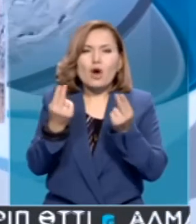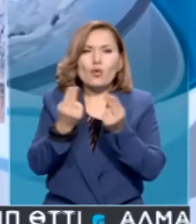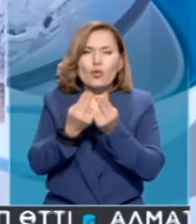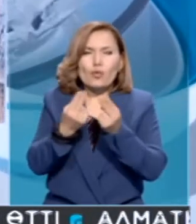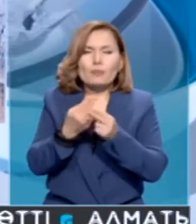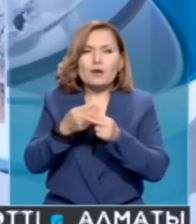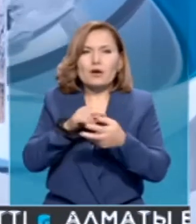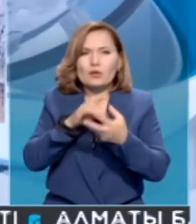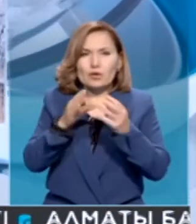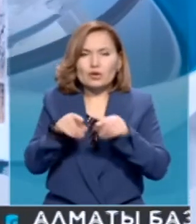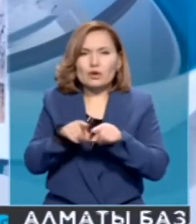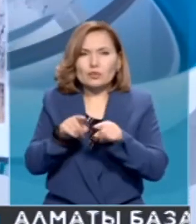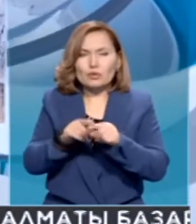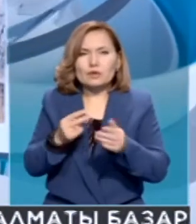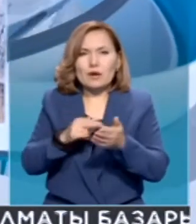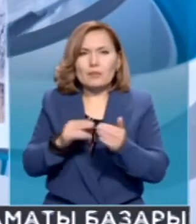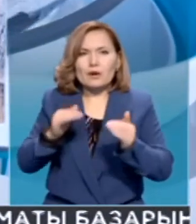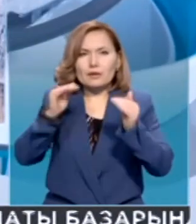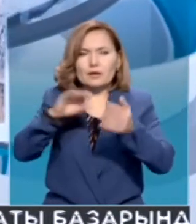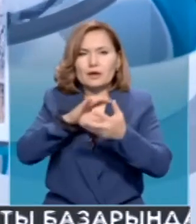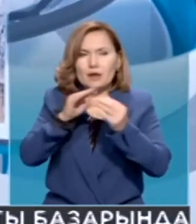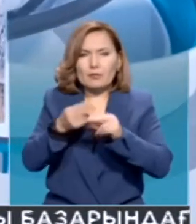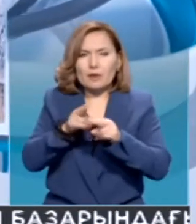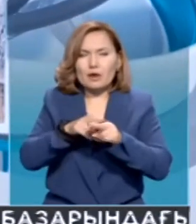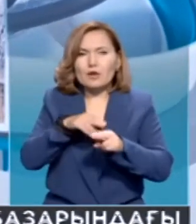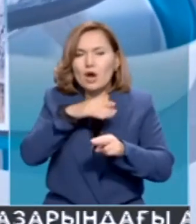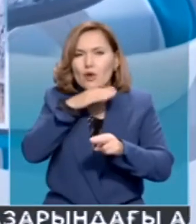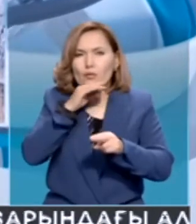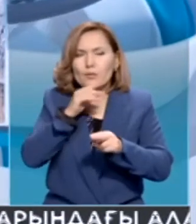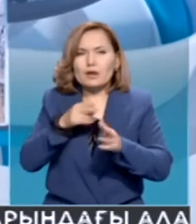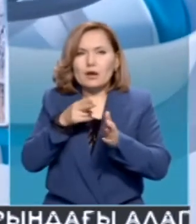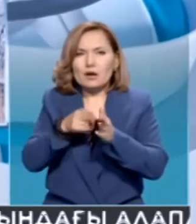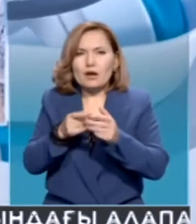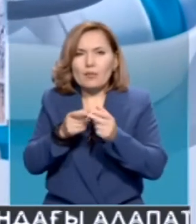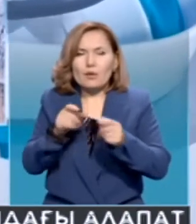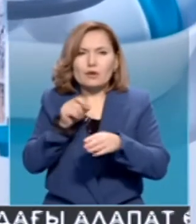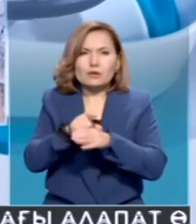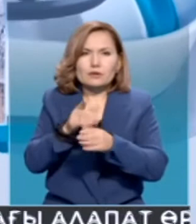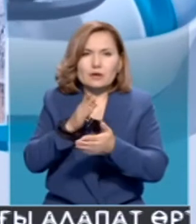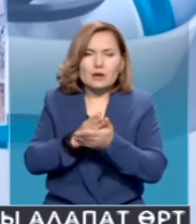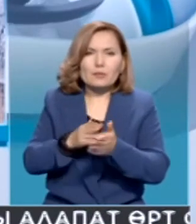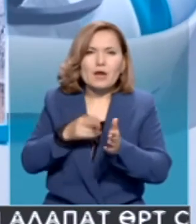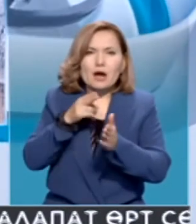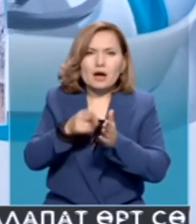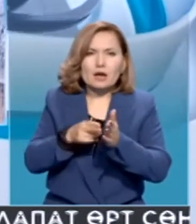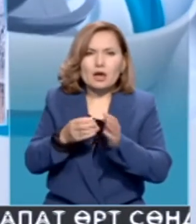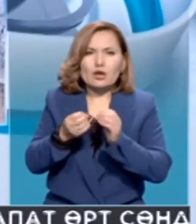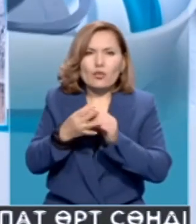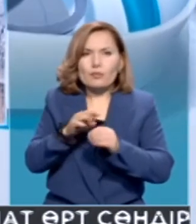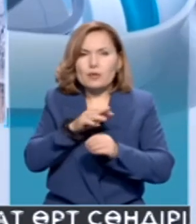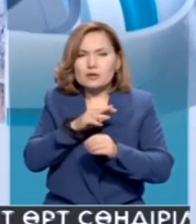көтерілді. Сарапшылардың айтуынша, бұған сұраныстың артуы себеп. Мәселен, биыл теміржол көлігі 15